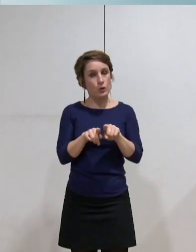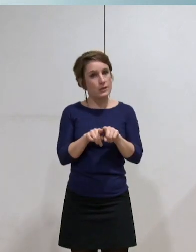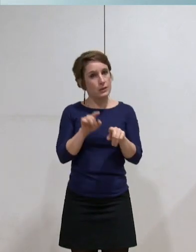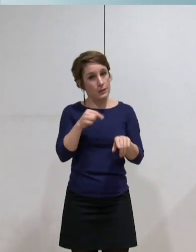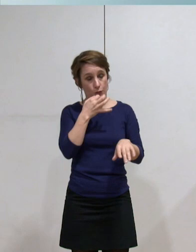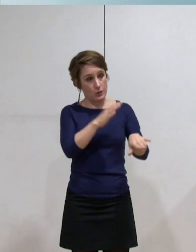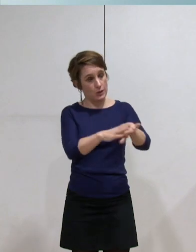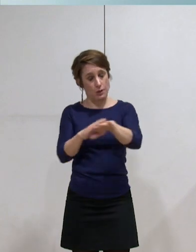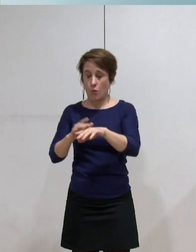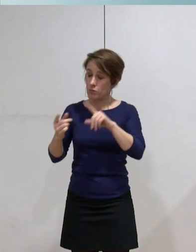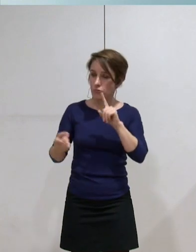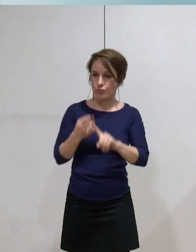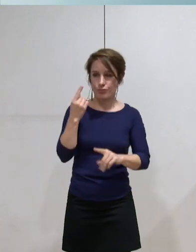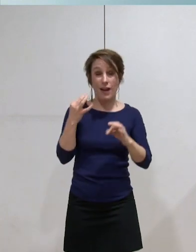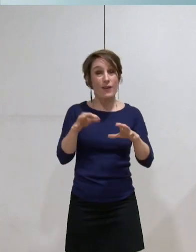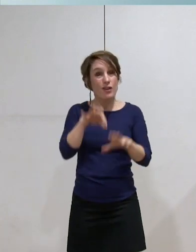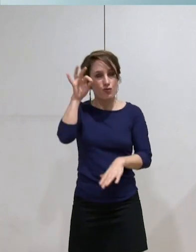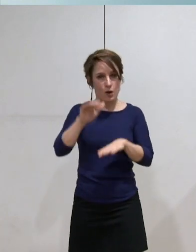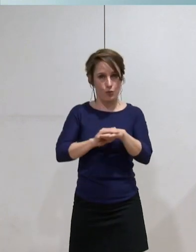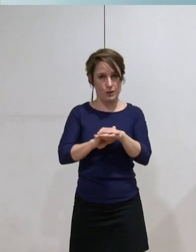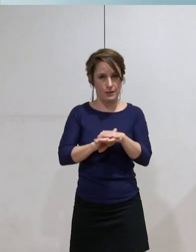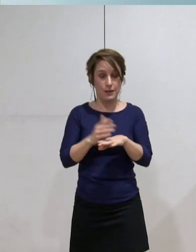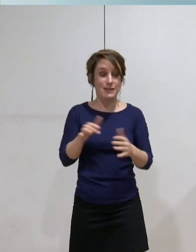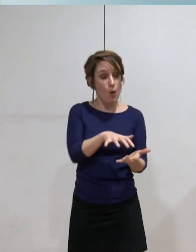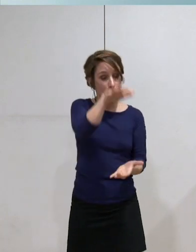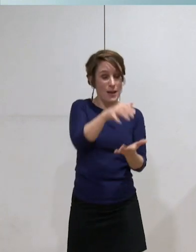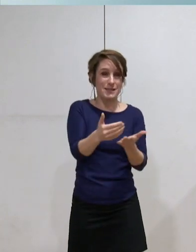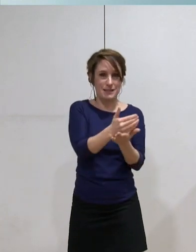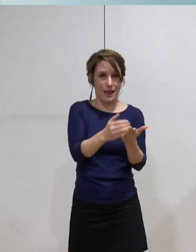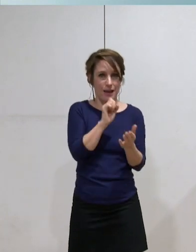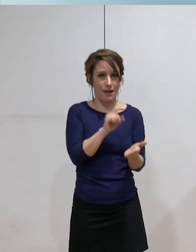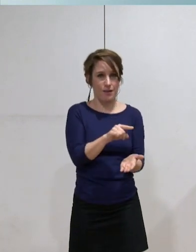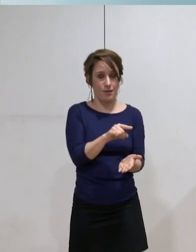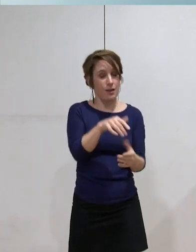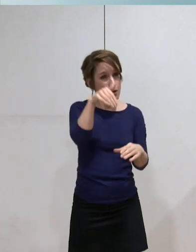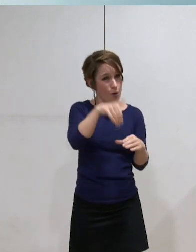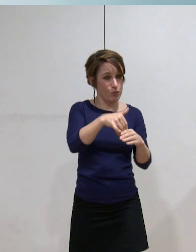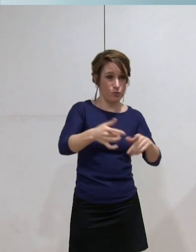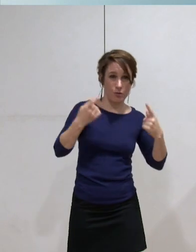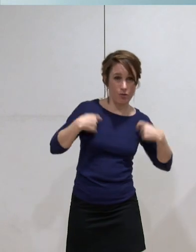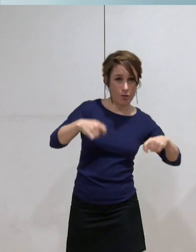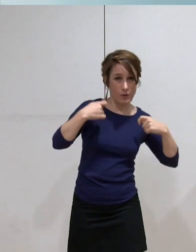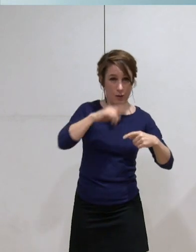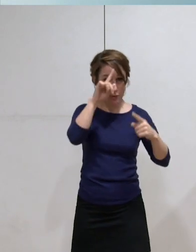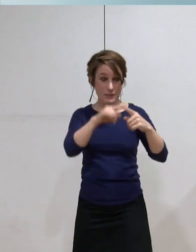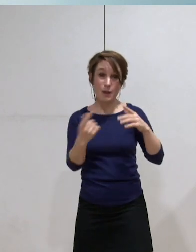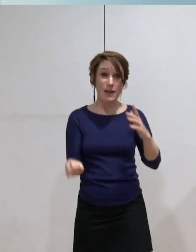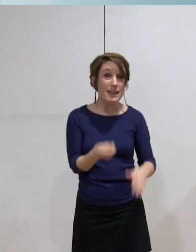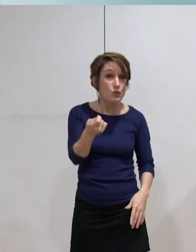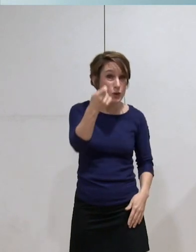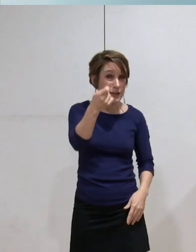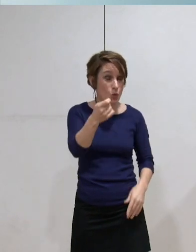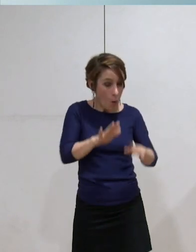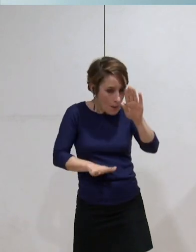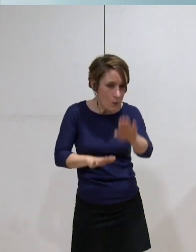revenir au choix politique queà l'intérieur de cette masse salariale euh les dépenses liées à l'éducation ont